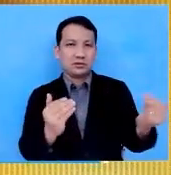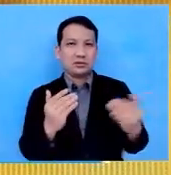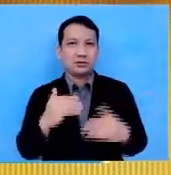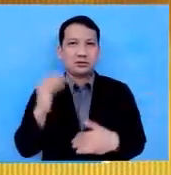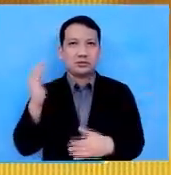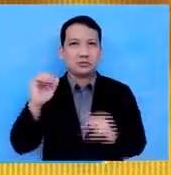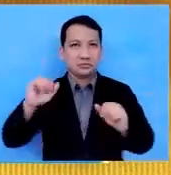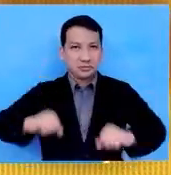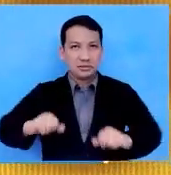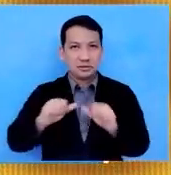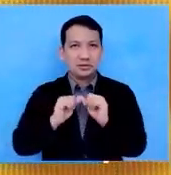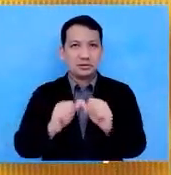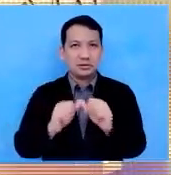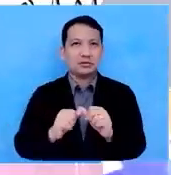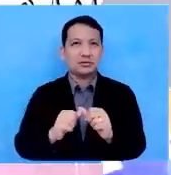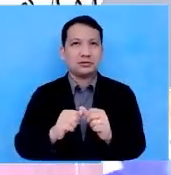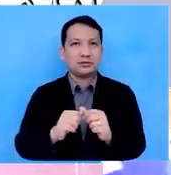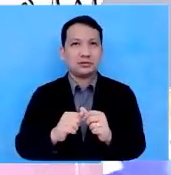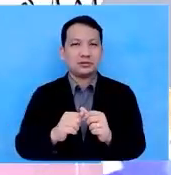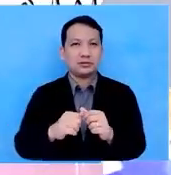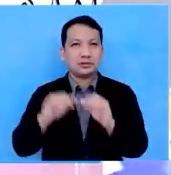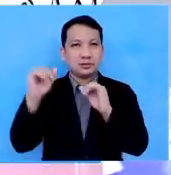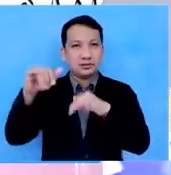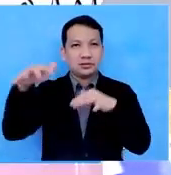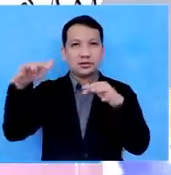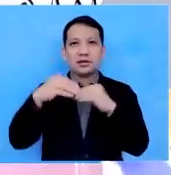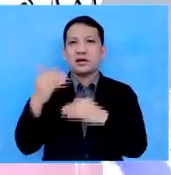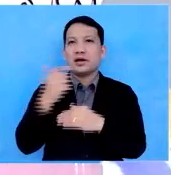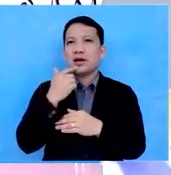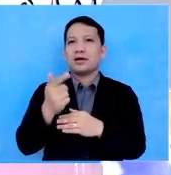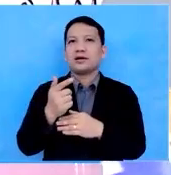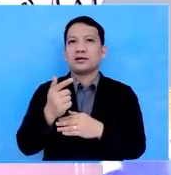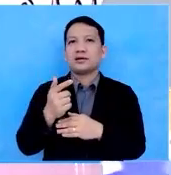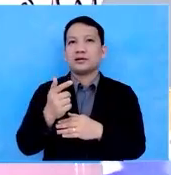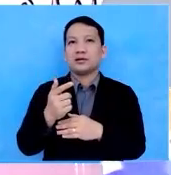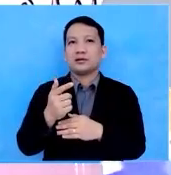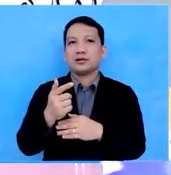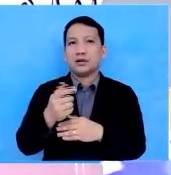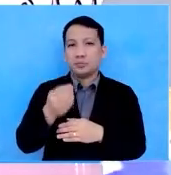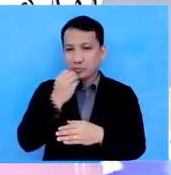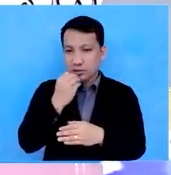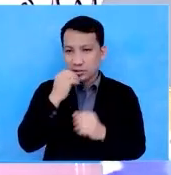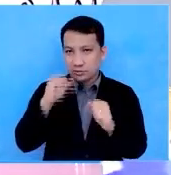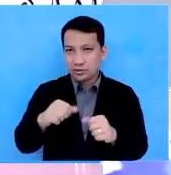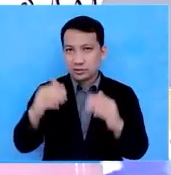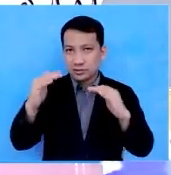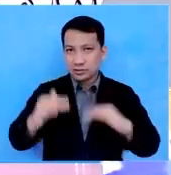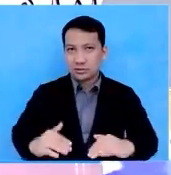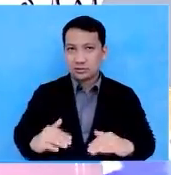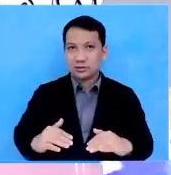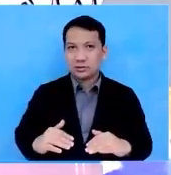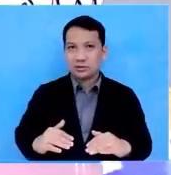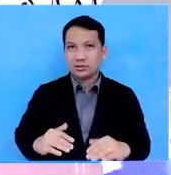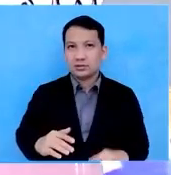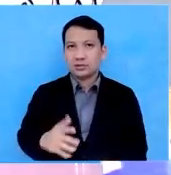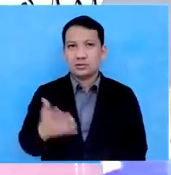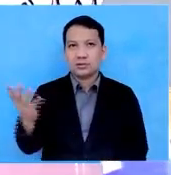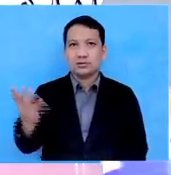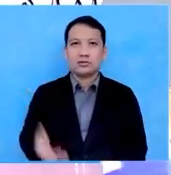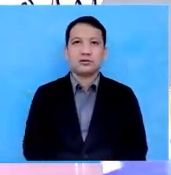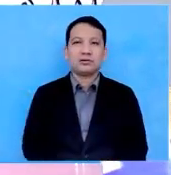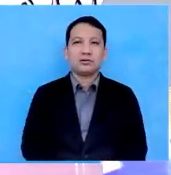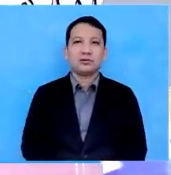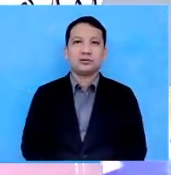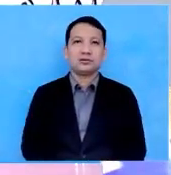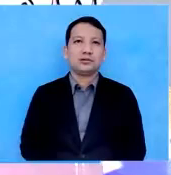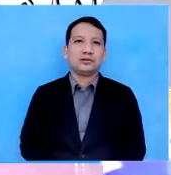kaya naman po namin yung i-magic. So pwede pong itong top lang ang edible, tapos the rest ay styrofoam. Okay lang. Mahal na